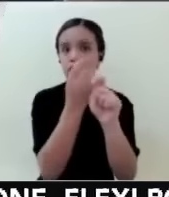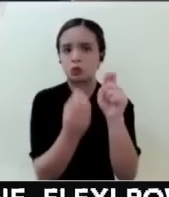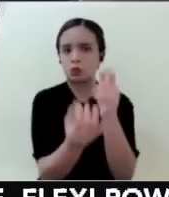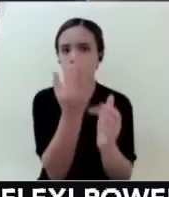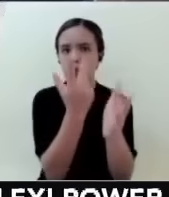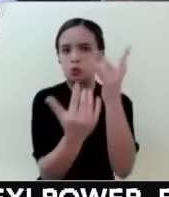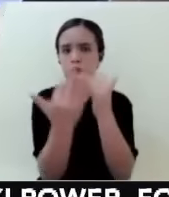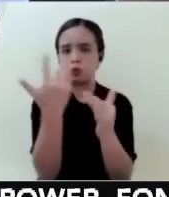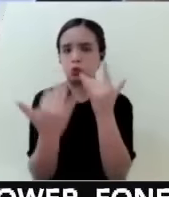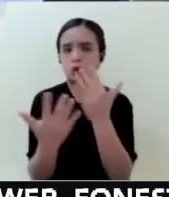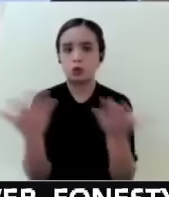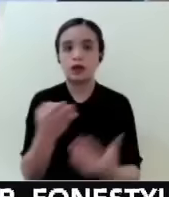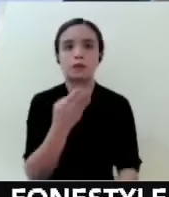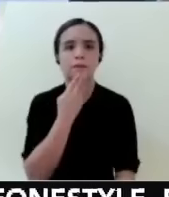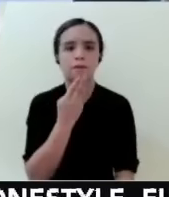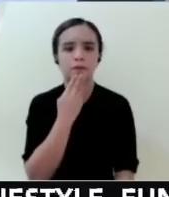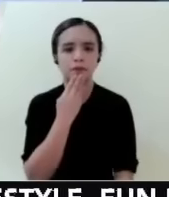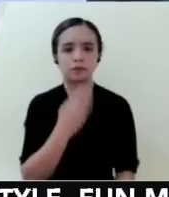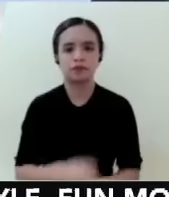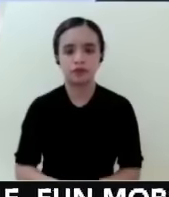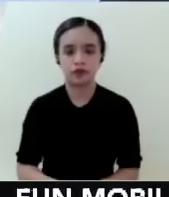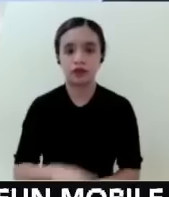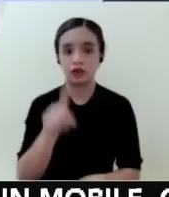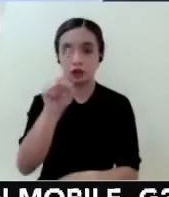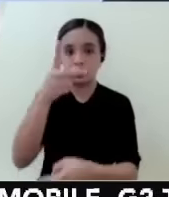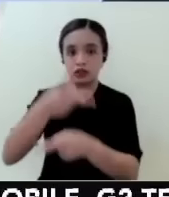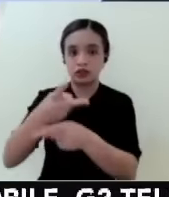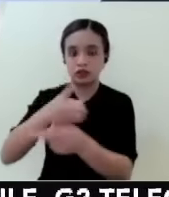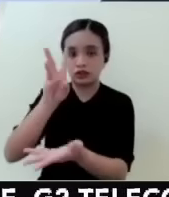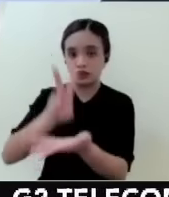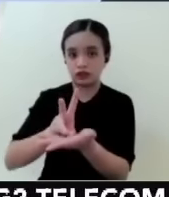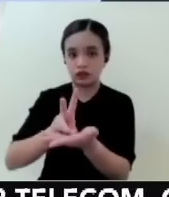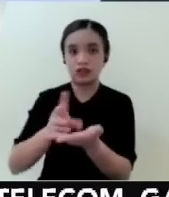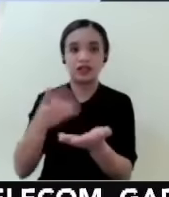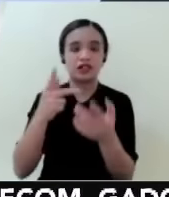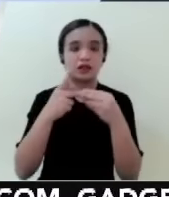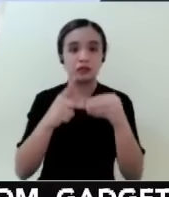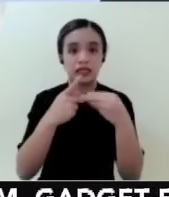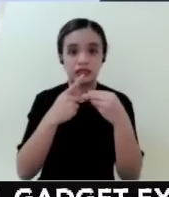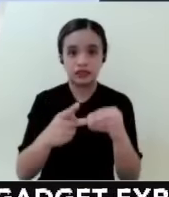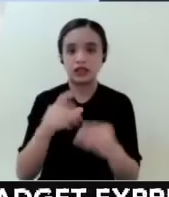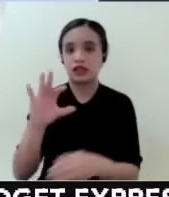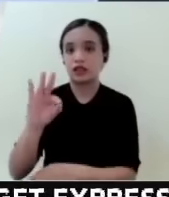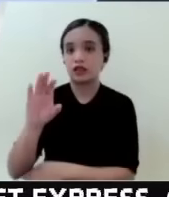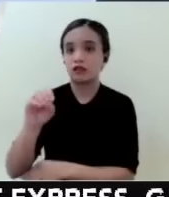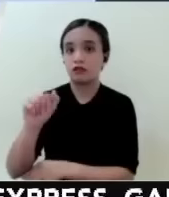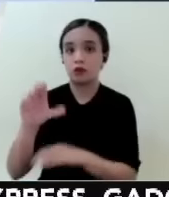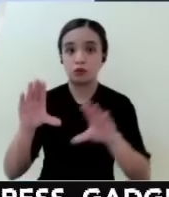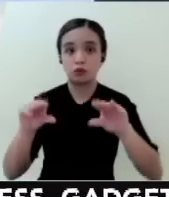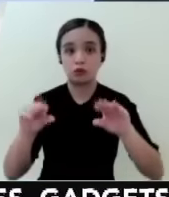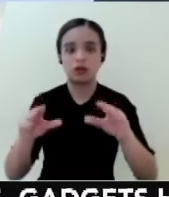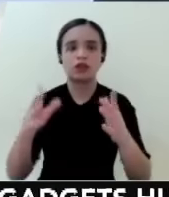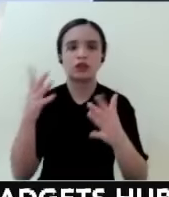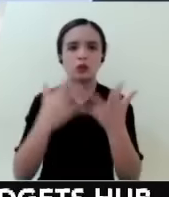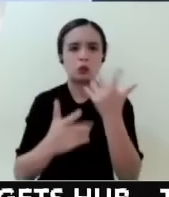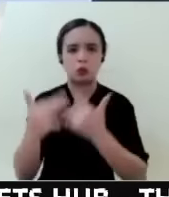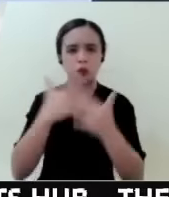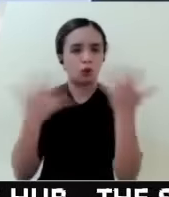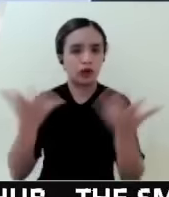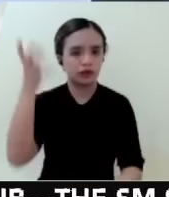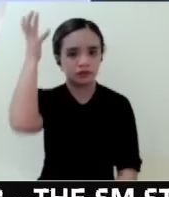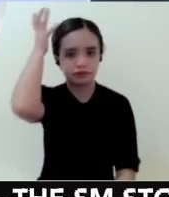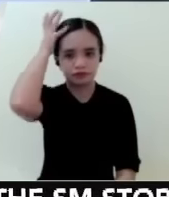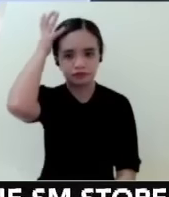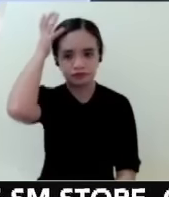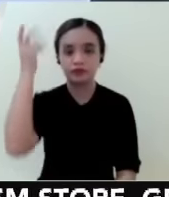sa Bacolod City. Isang bodega ng foam at plastic naman ang tinupok ng apoy sa Coronadal City. Ang mga sunog sa probinsya